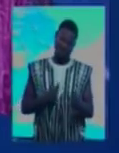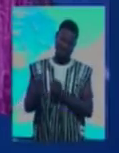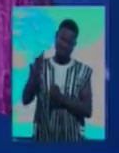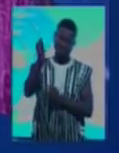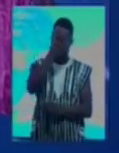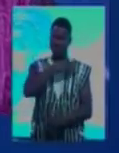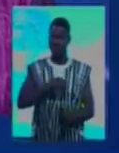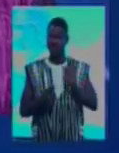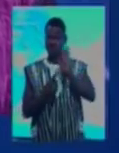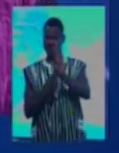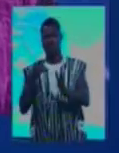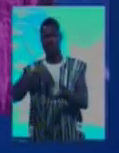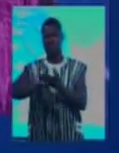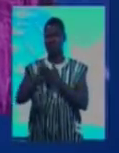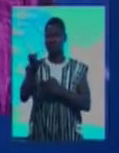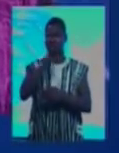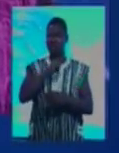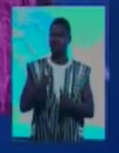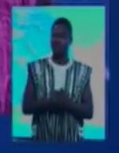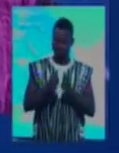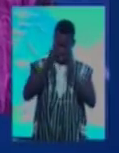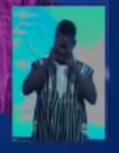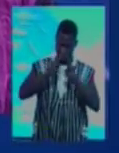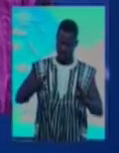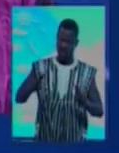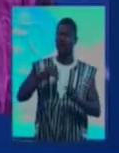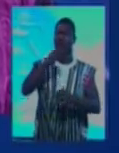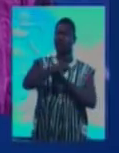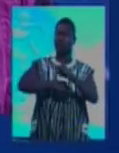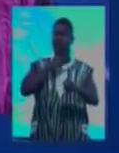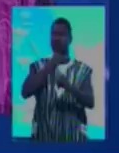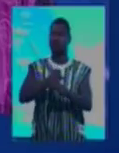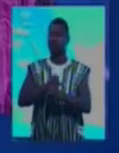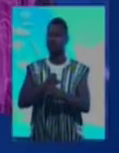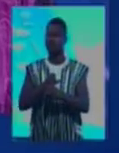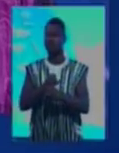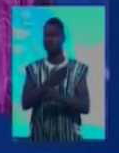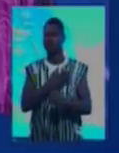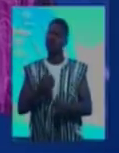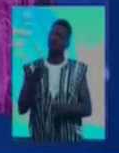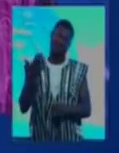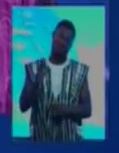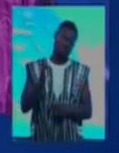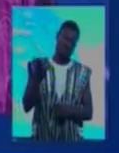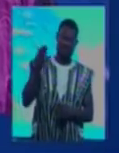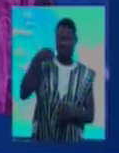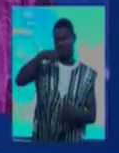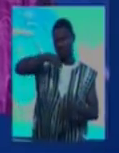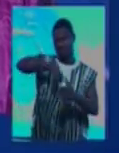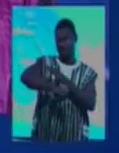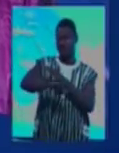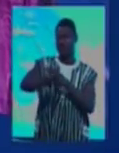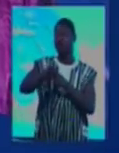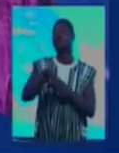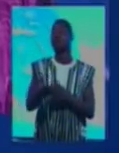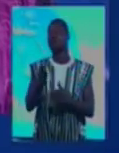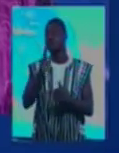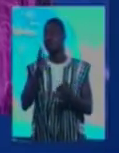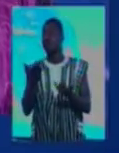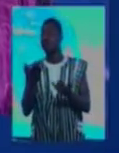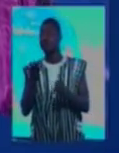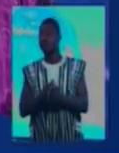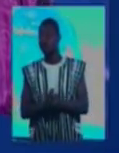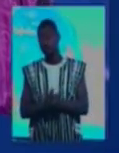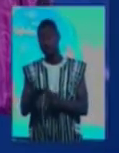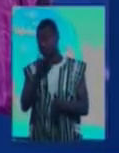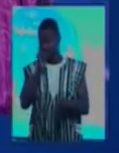publié dans les maisons hors du Burkina et que peut-être à l'intérieur, à part mon premier roman, les gens ne connaissent pas